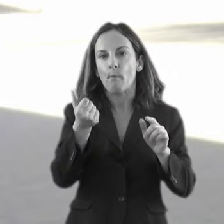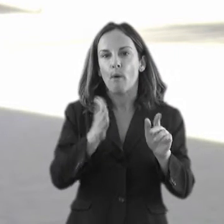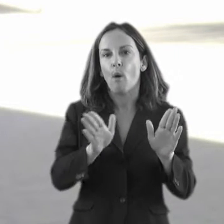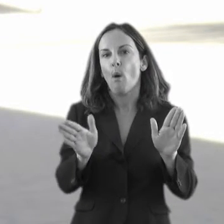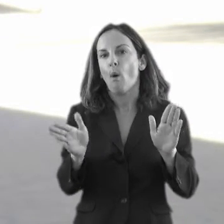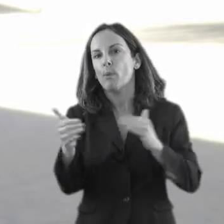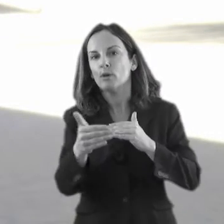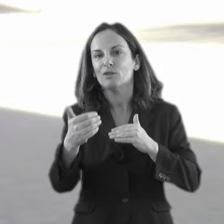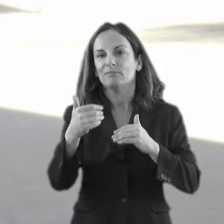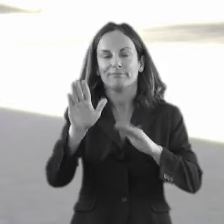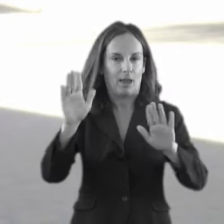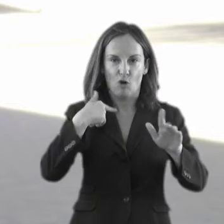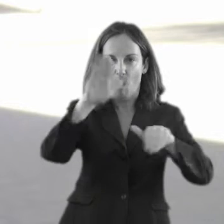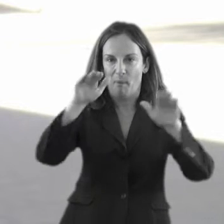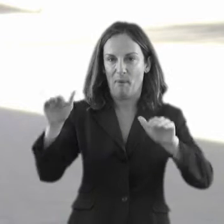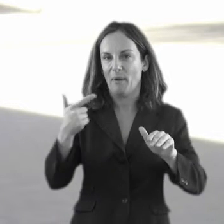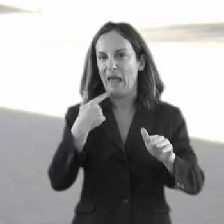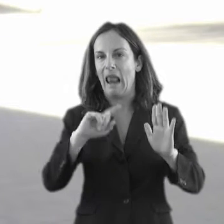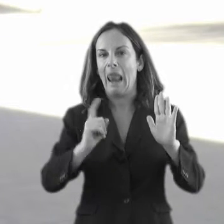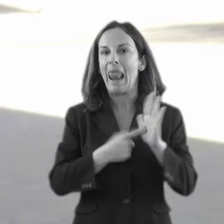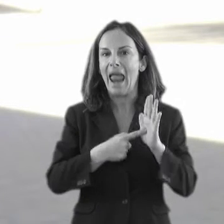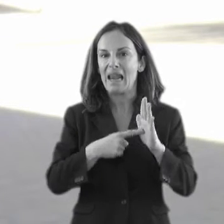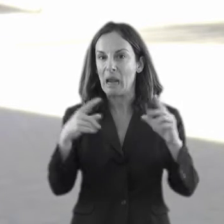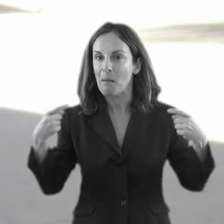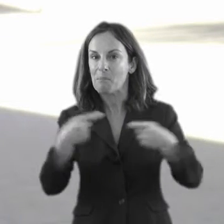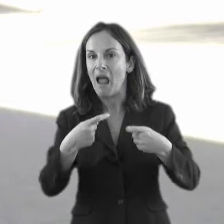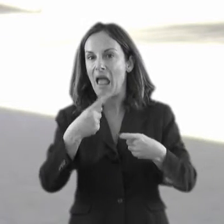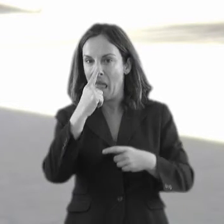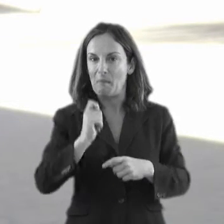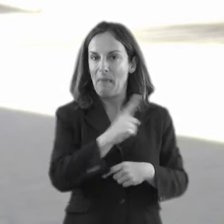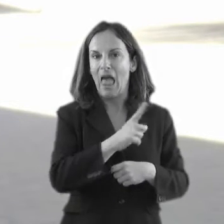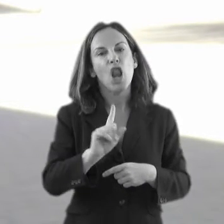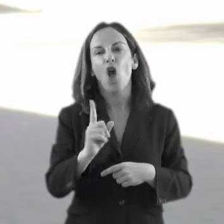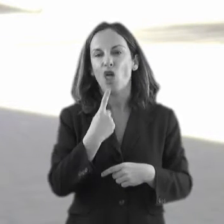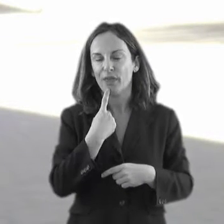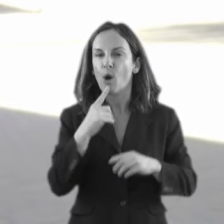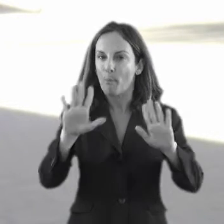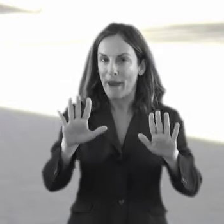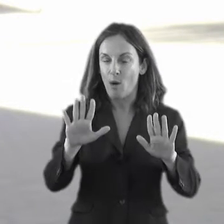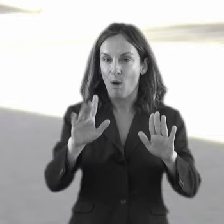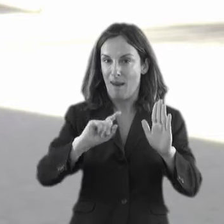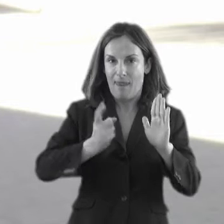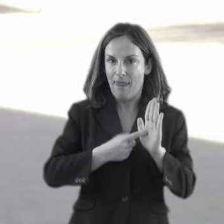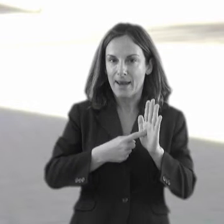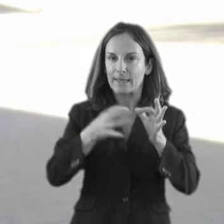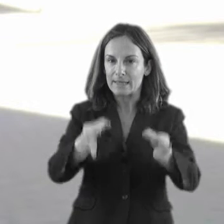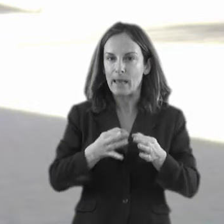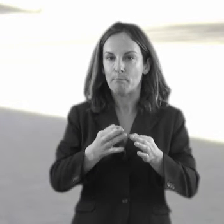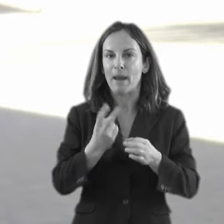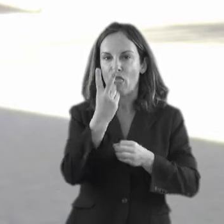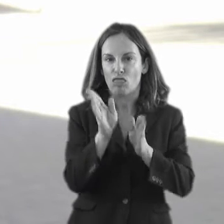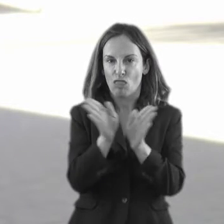que cridi a un discurs anarquista, però és veritat que ja les lleis tenen dos parts, que